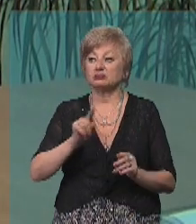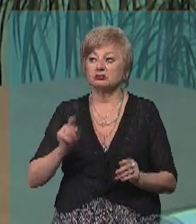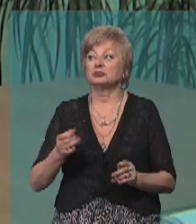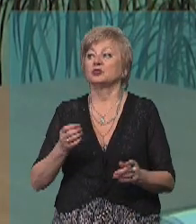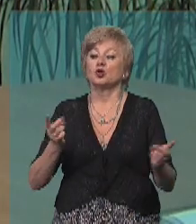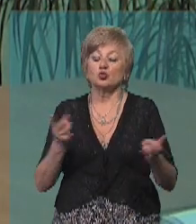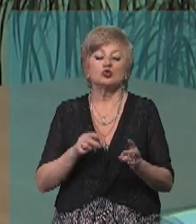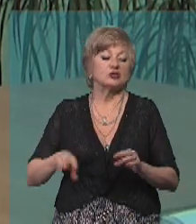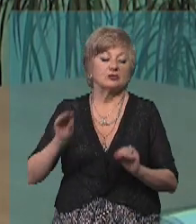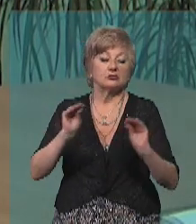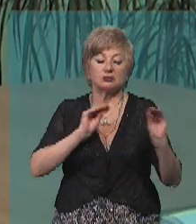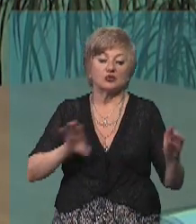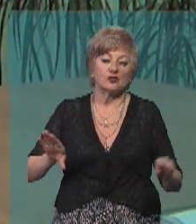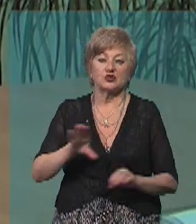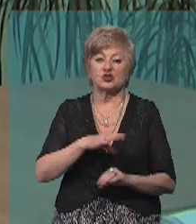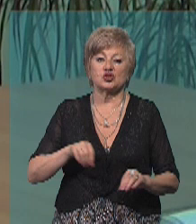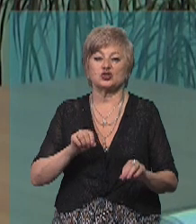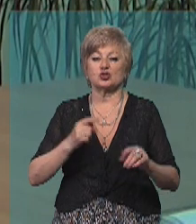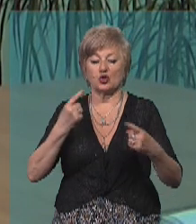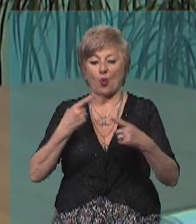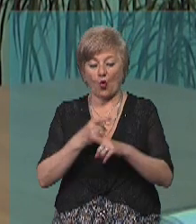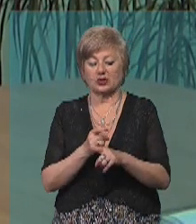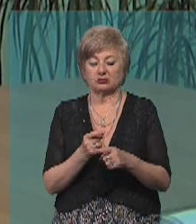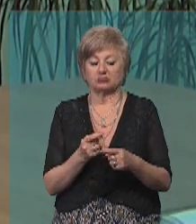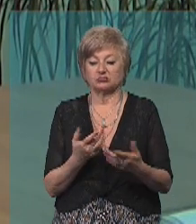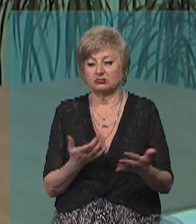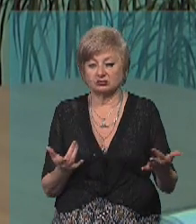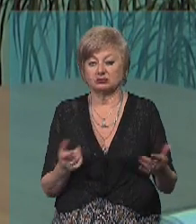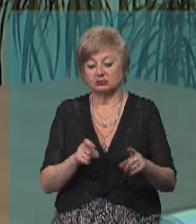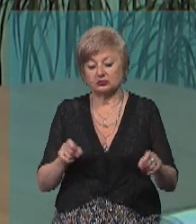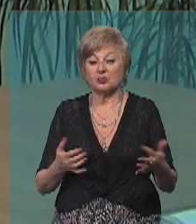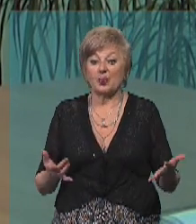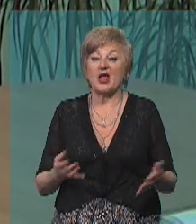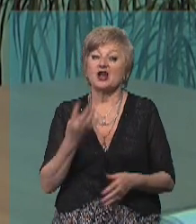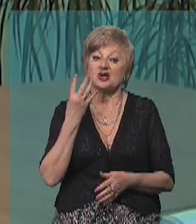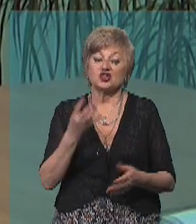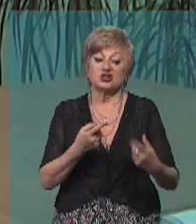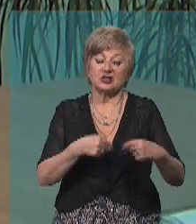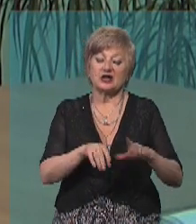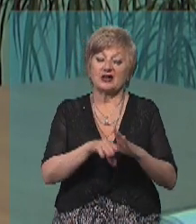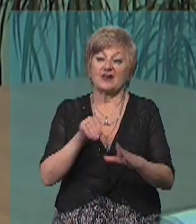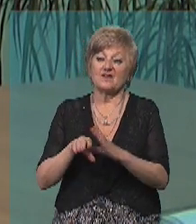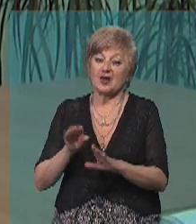відповідними меблями, організаційною оргтехнікою. 4 виборчі дільниці з